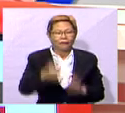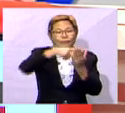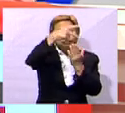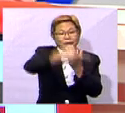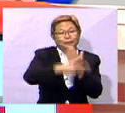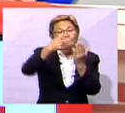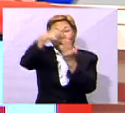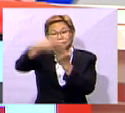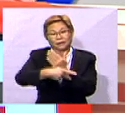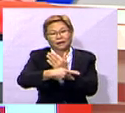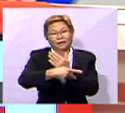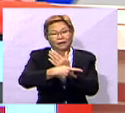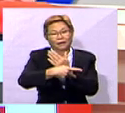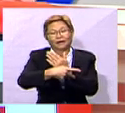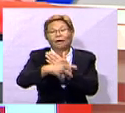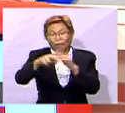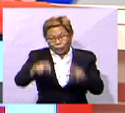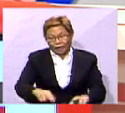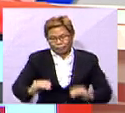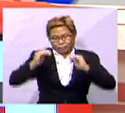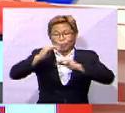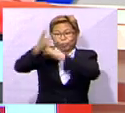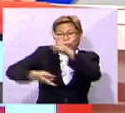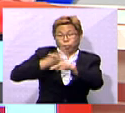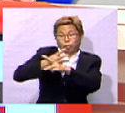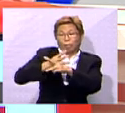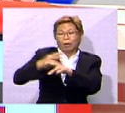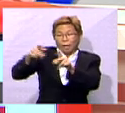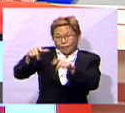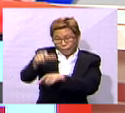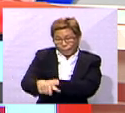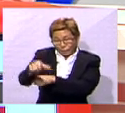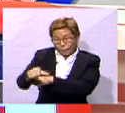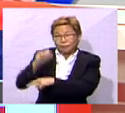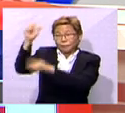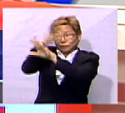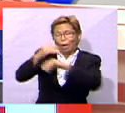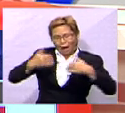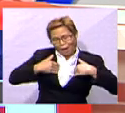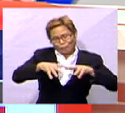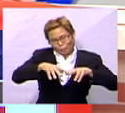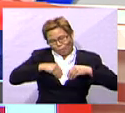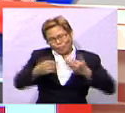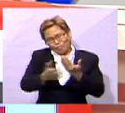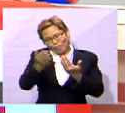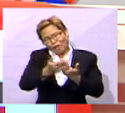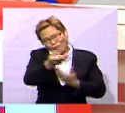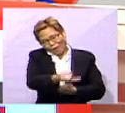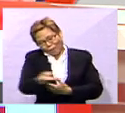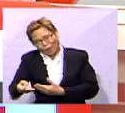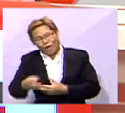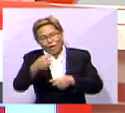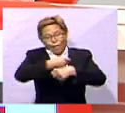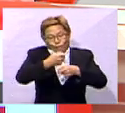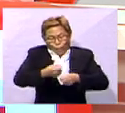projek-projek infra rakyat bertaraf dunia menyaksikan penduduk di Sarawak dan Sabah turut menerima kemudahan prasarana pembinaan lebuh Raya pen